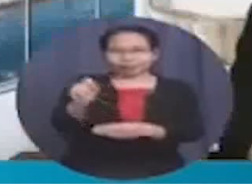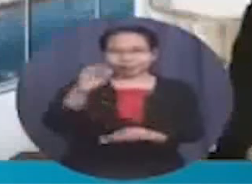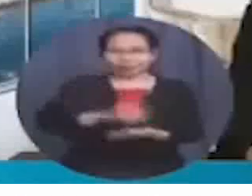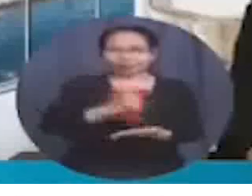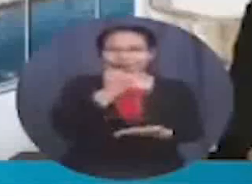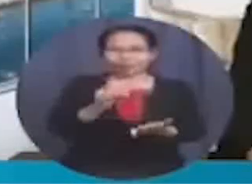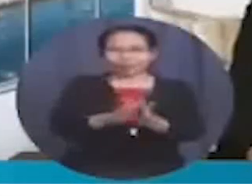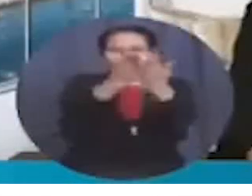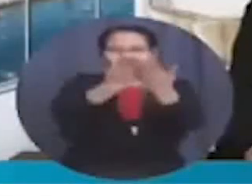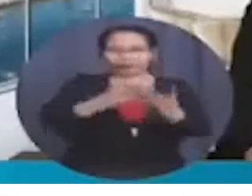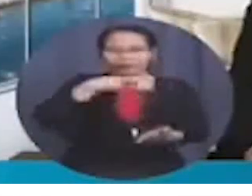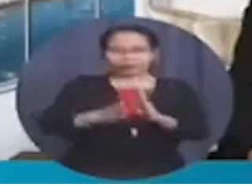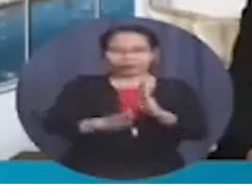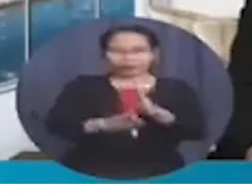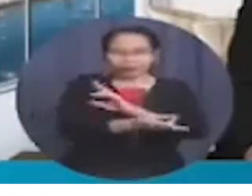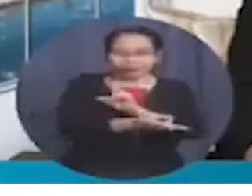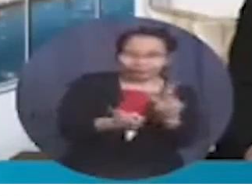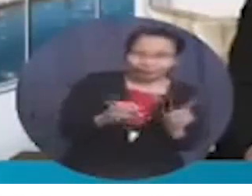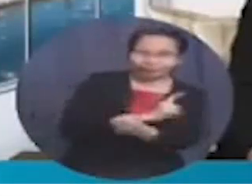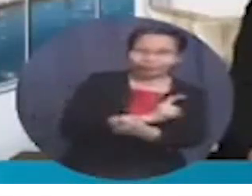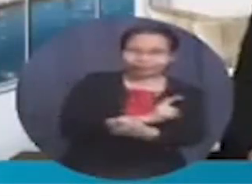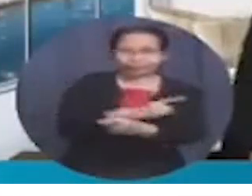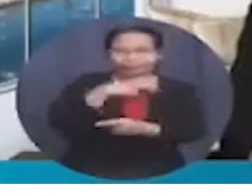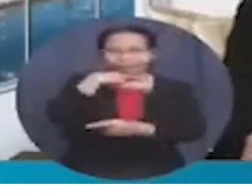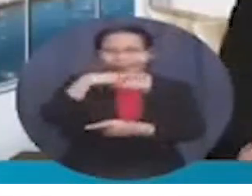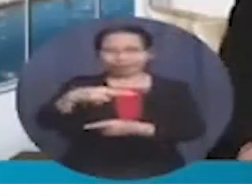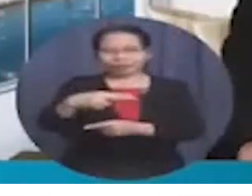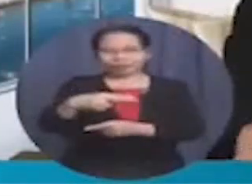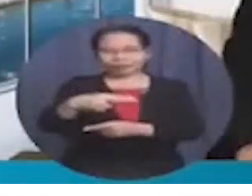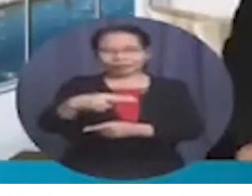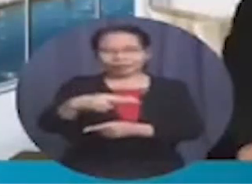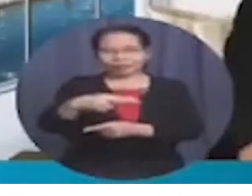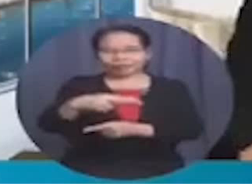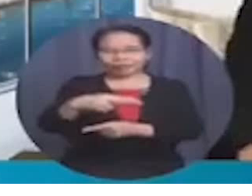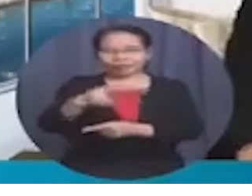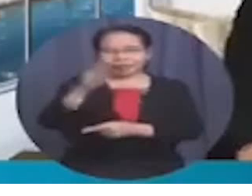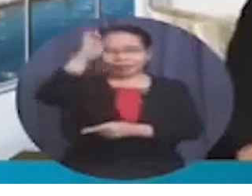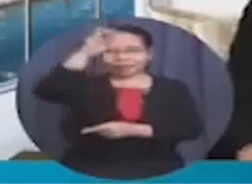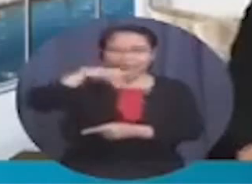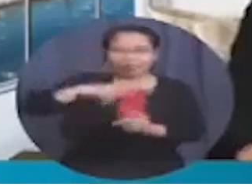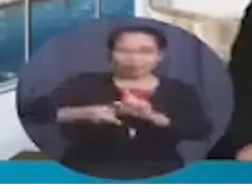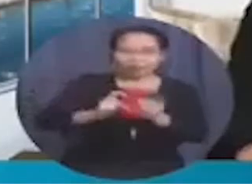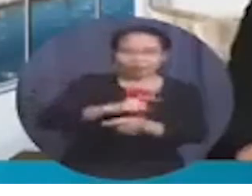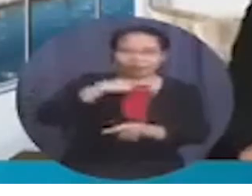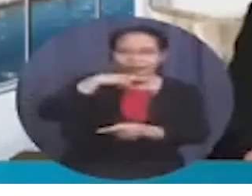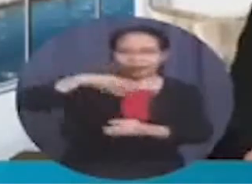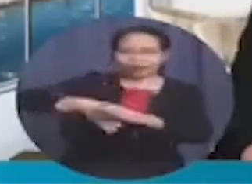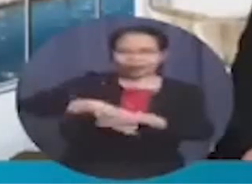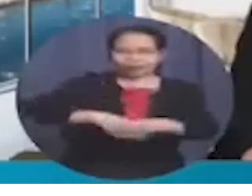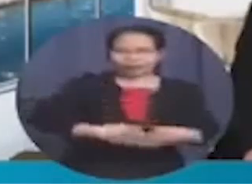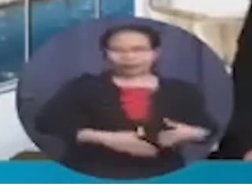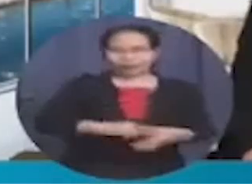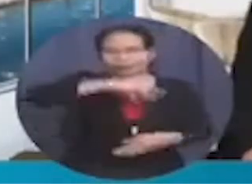sa Biblia. Hindi siya nagbabago. He will not enter into the womb of Mary himself. No.